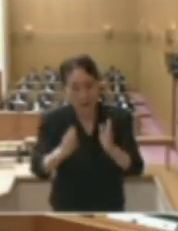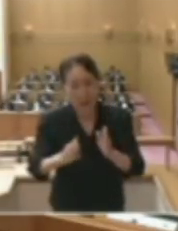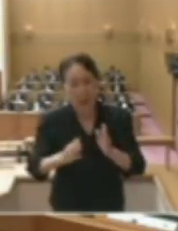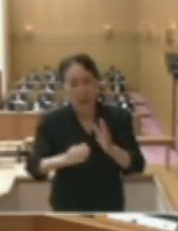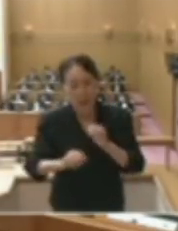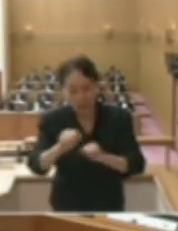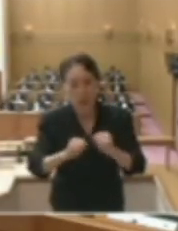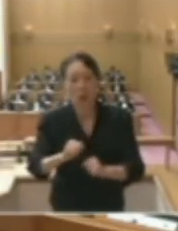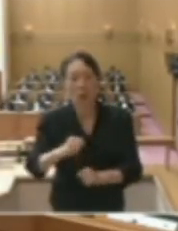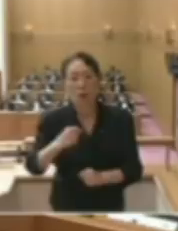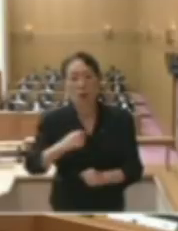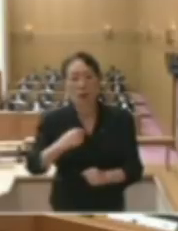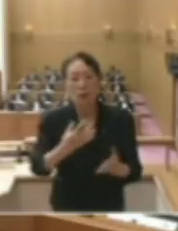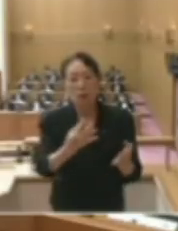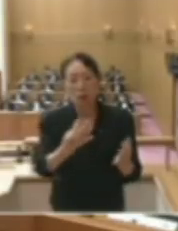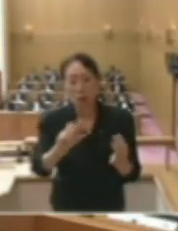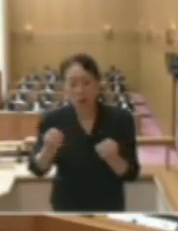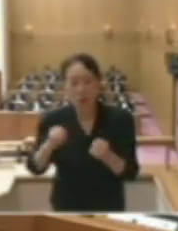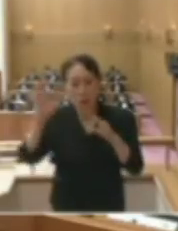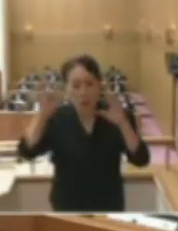持っている多くのチャンネルを使って